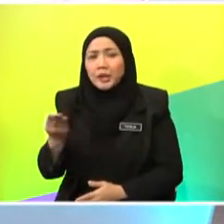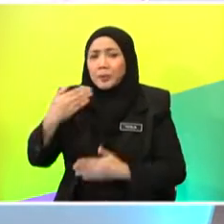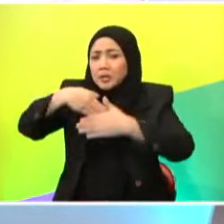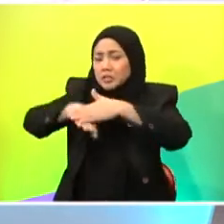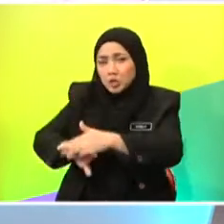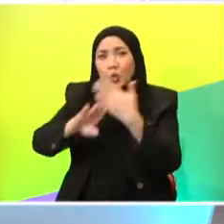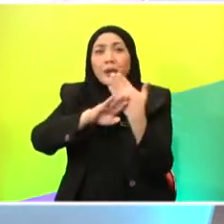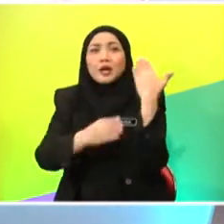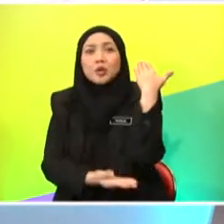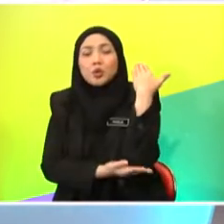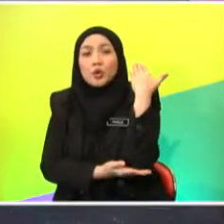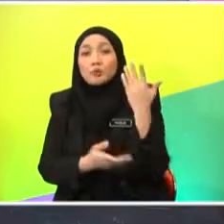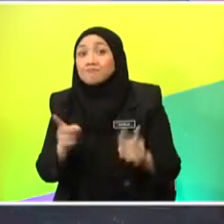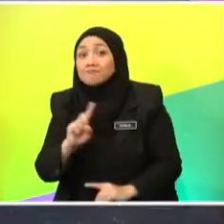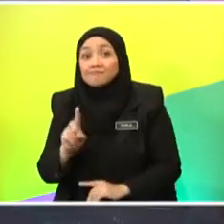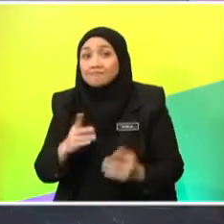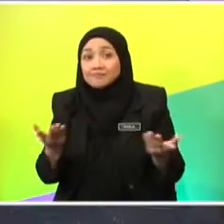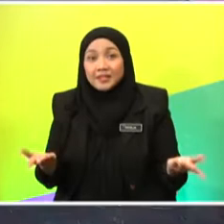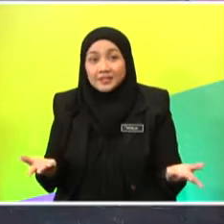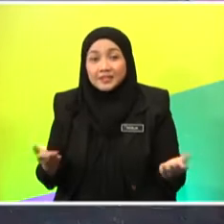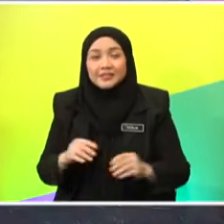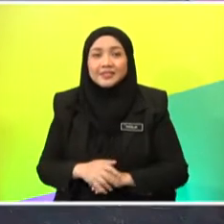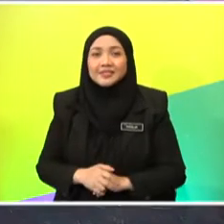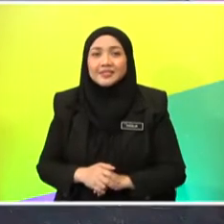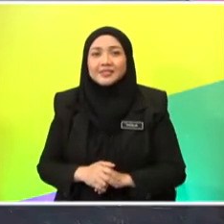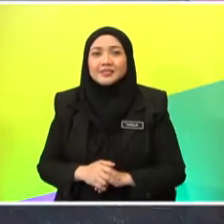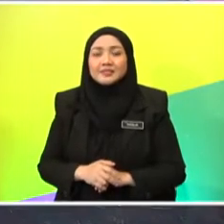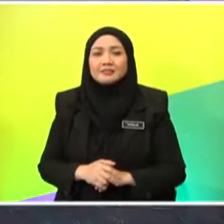seperti yang Ichigo